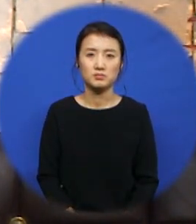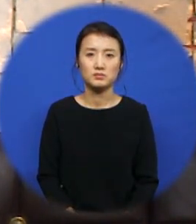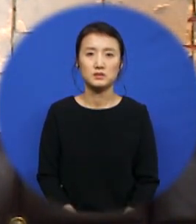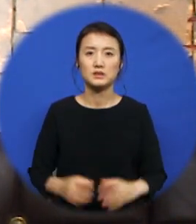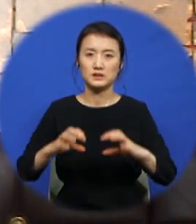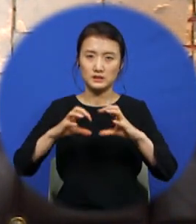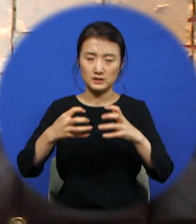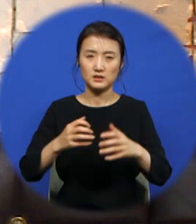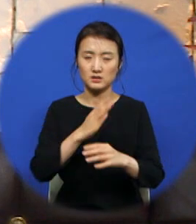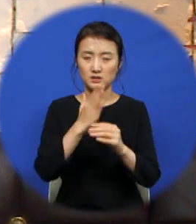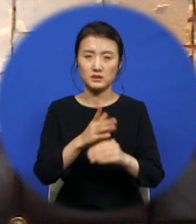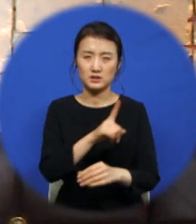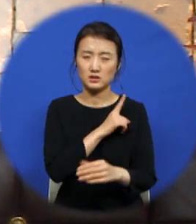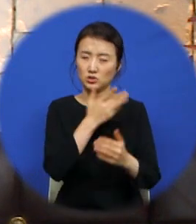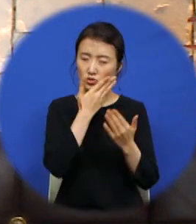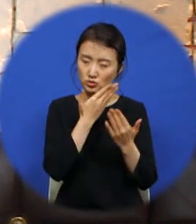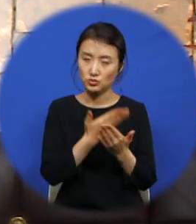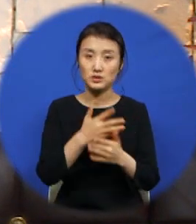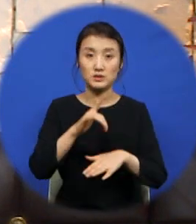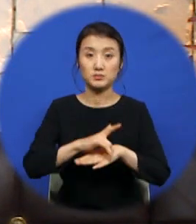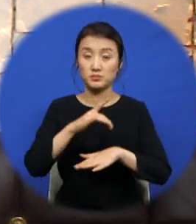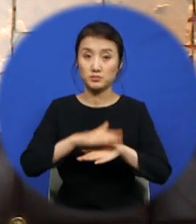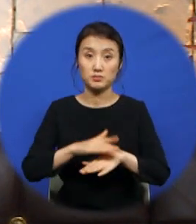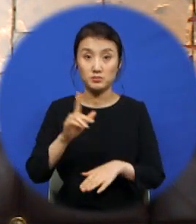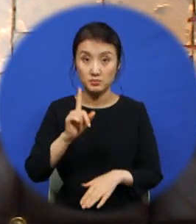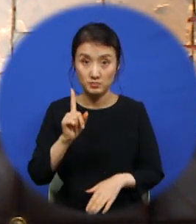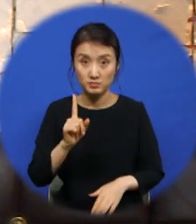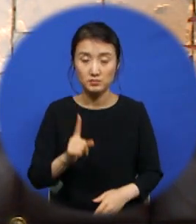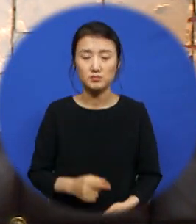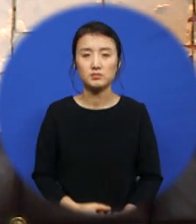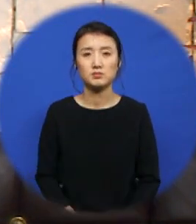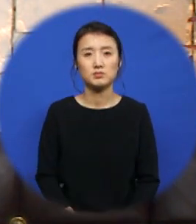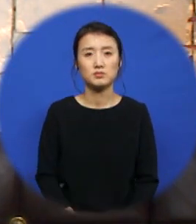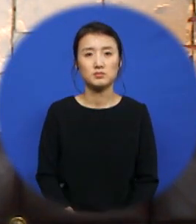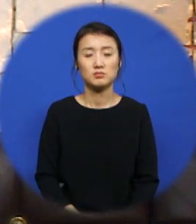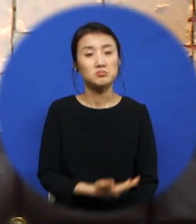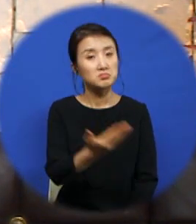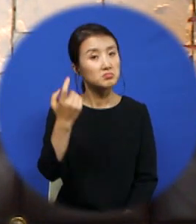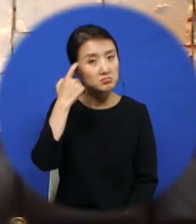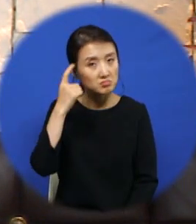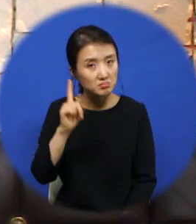중요한 습관이 뭐냐 이렇게 물으면 은 여러분 뭐라고 생각하세요